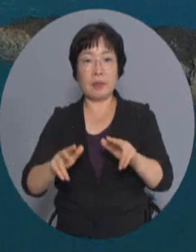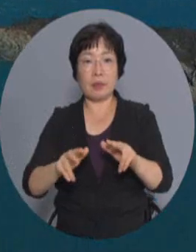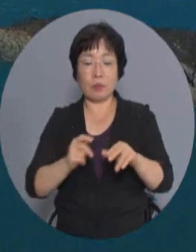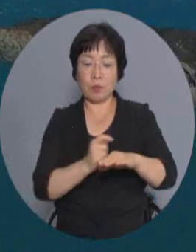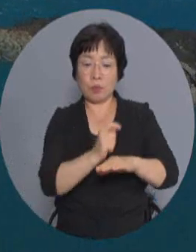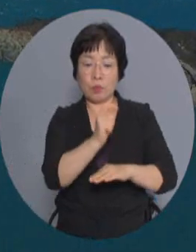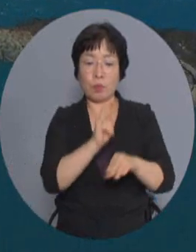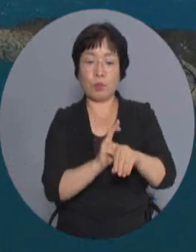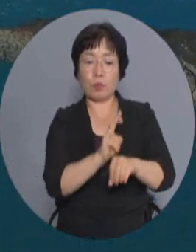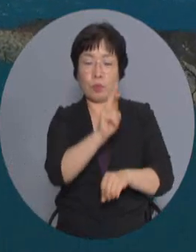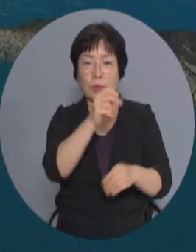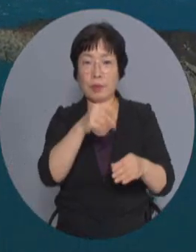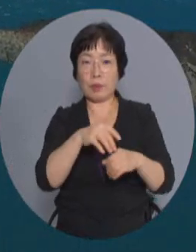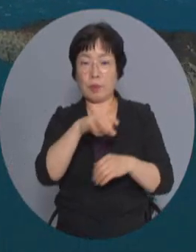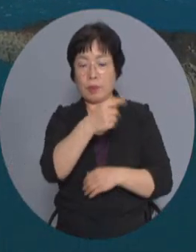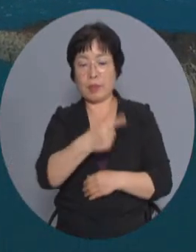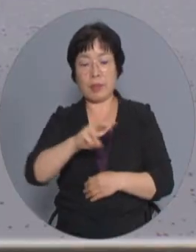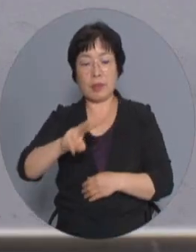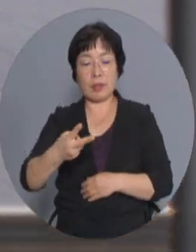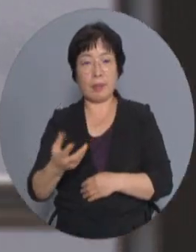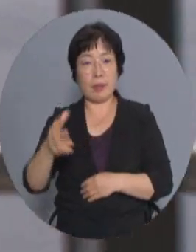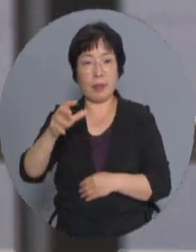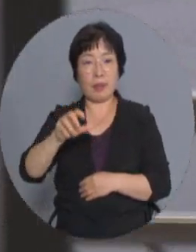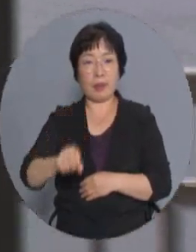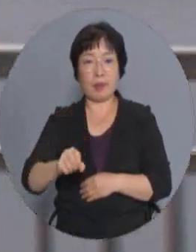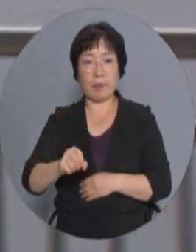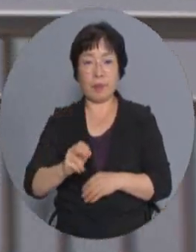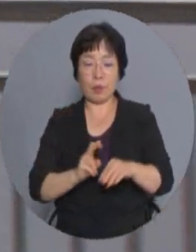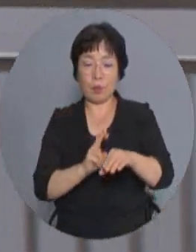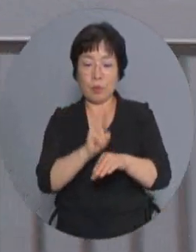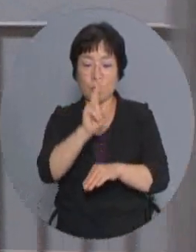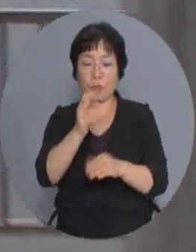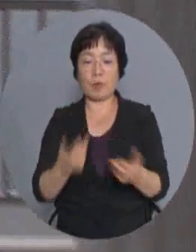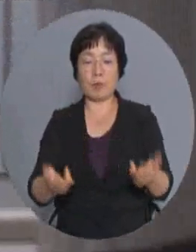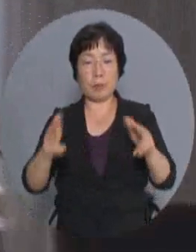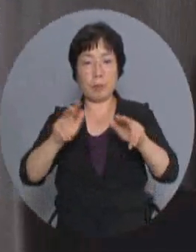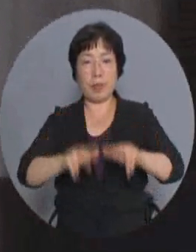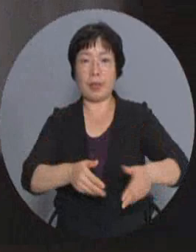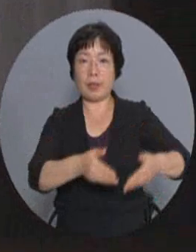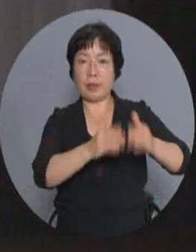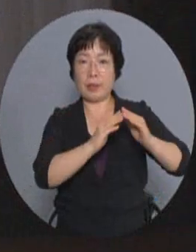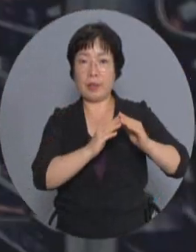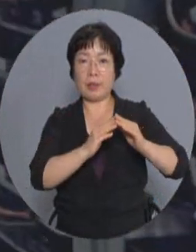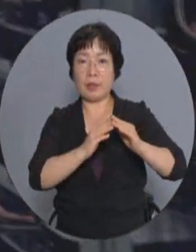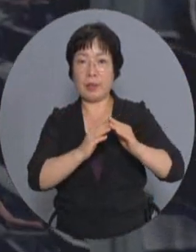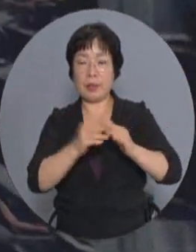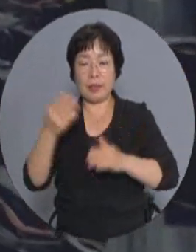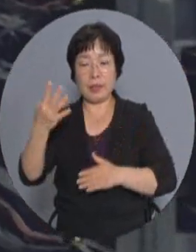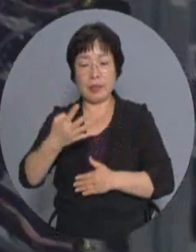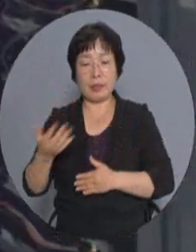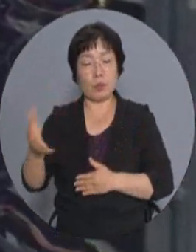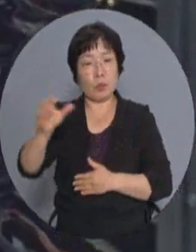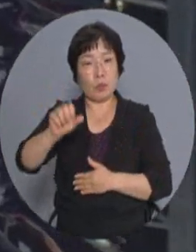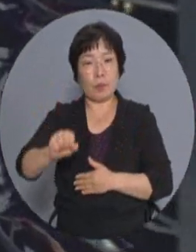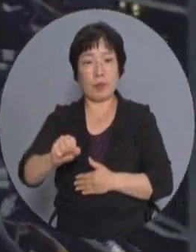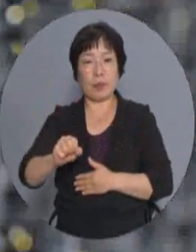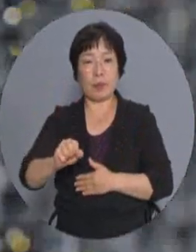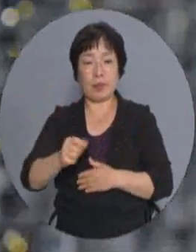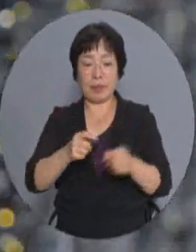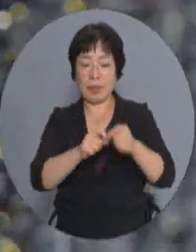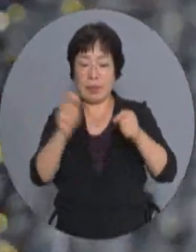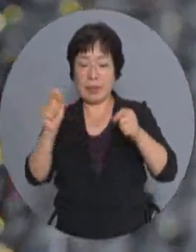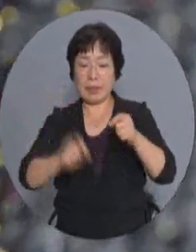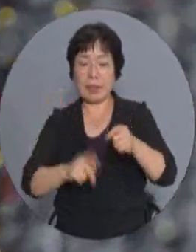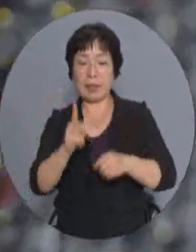고흥 나로우주센터 인근 1,200억 원 규모의 우주 테마 리조트 건립 사업과 4,900억 원 규모의 장성